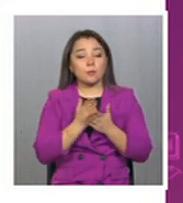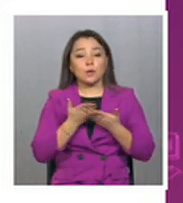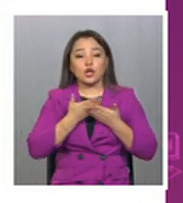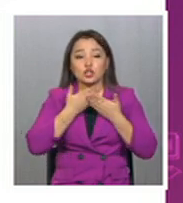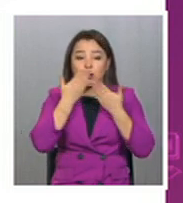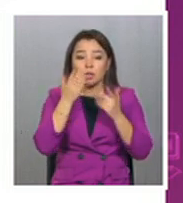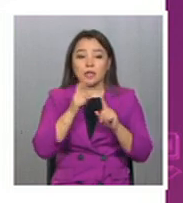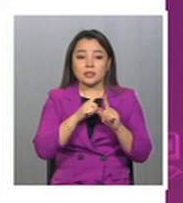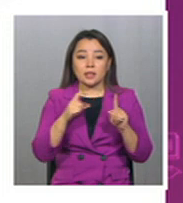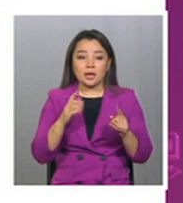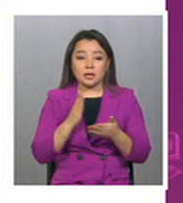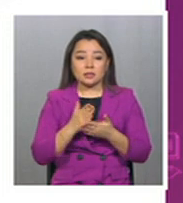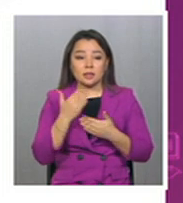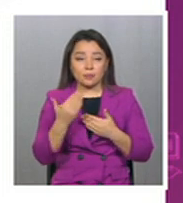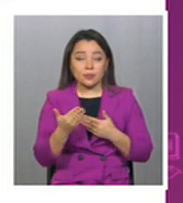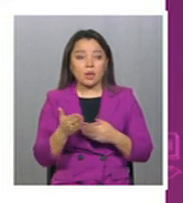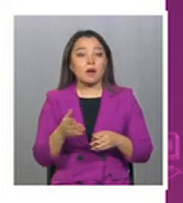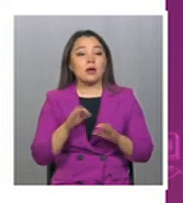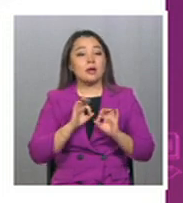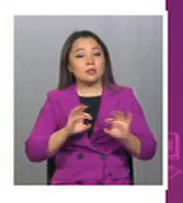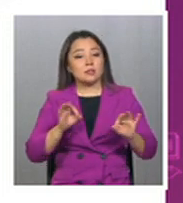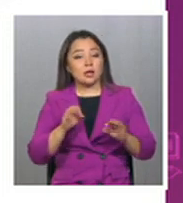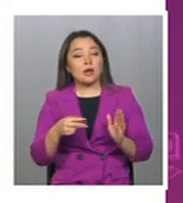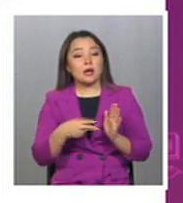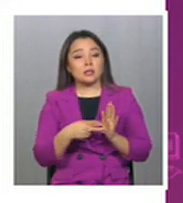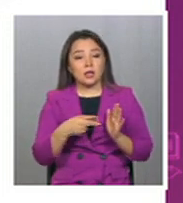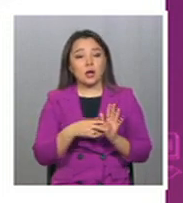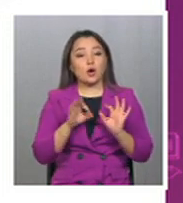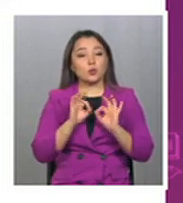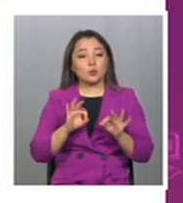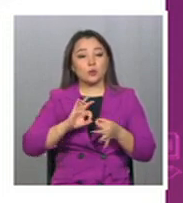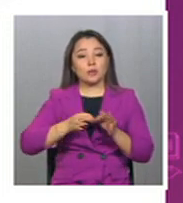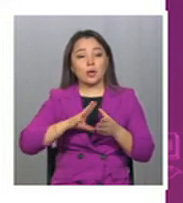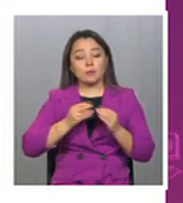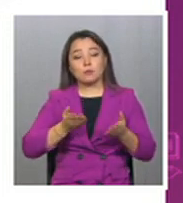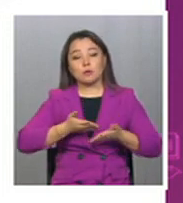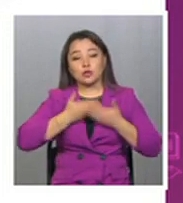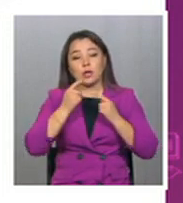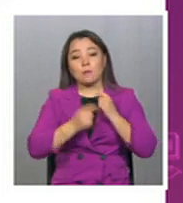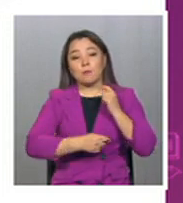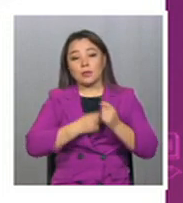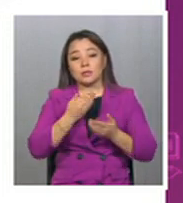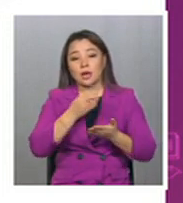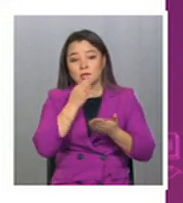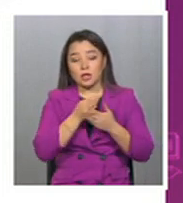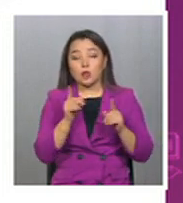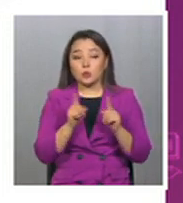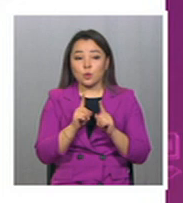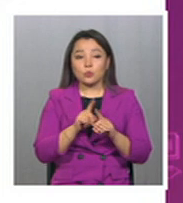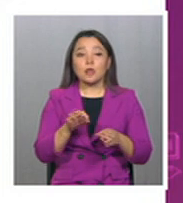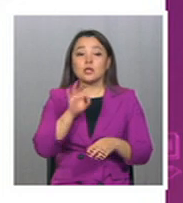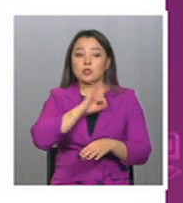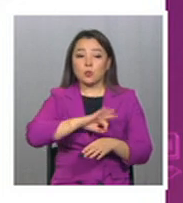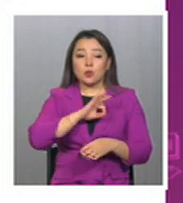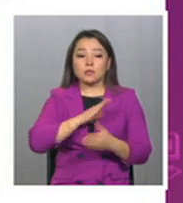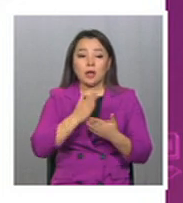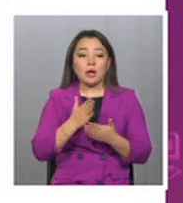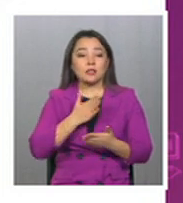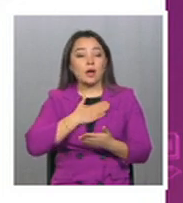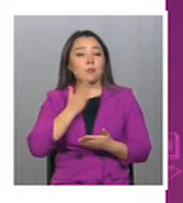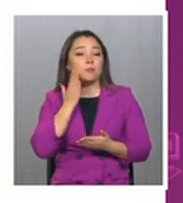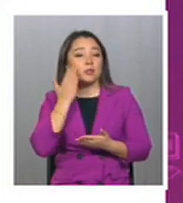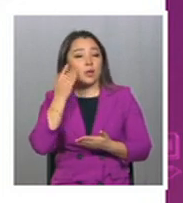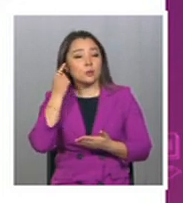прочитанного текста. Поделитесь оценочными суждениями о прочитанном материале, используя выражение «я